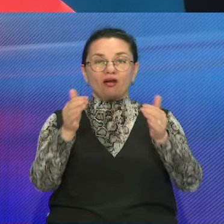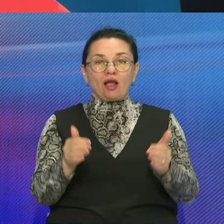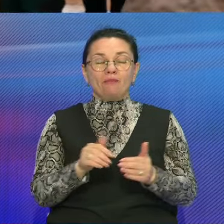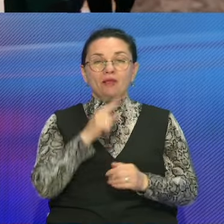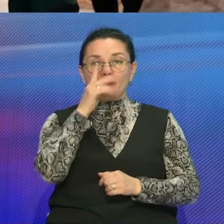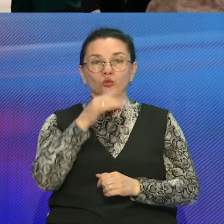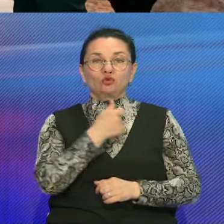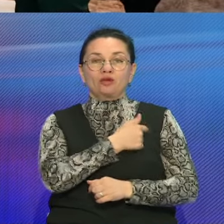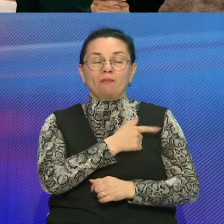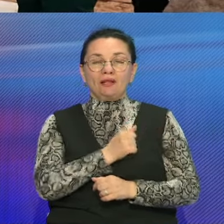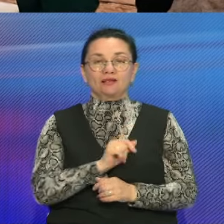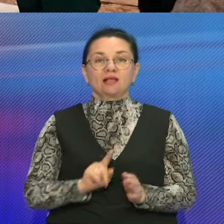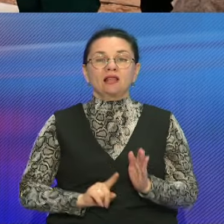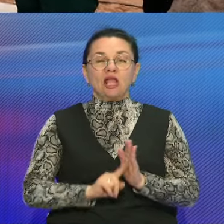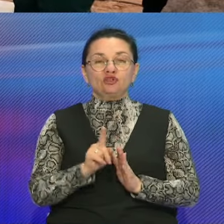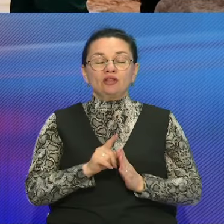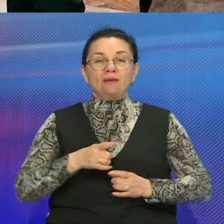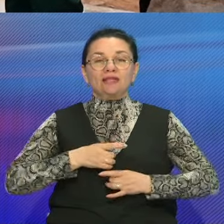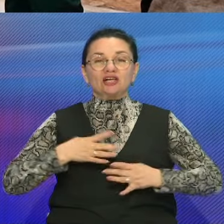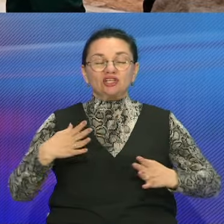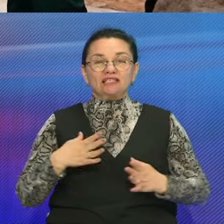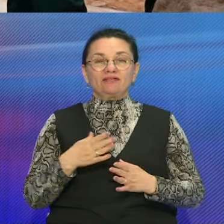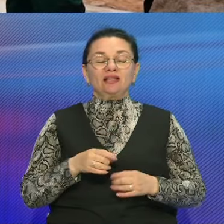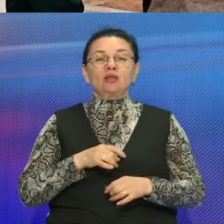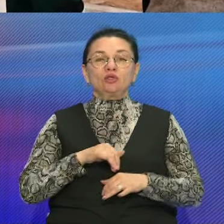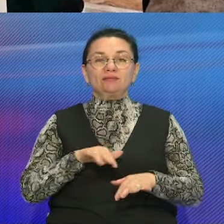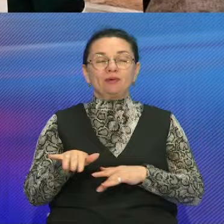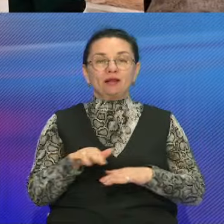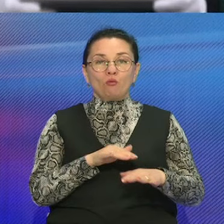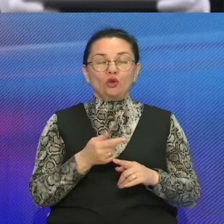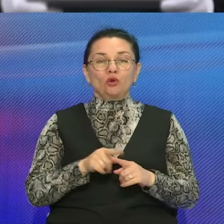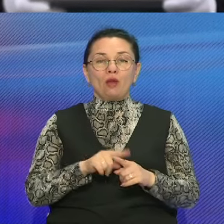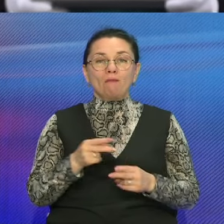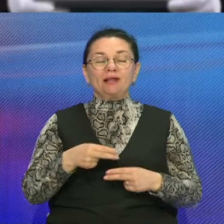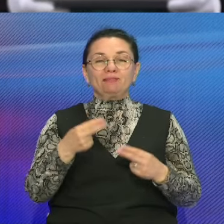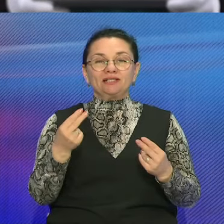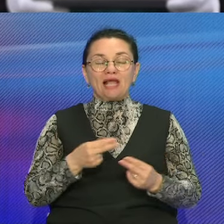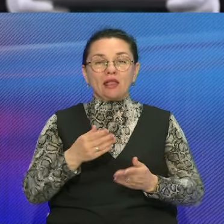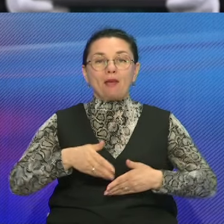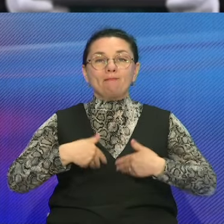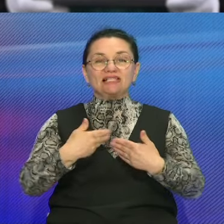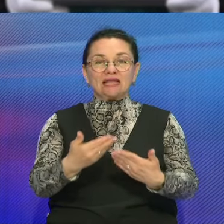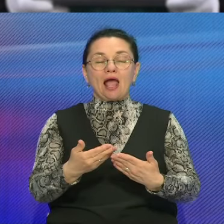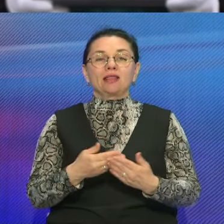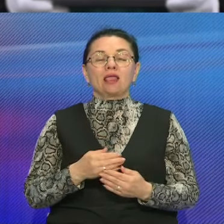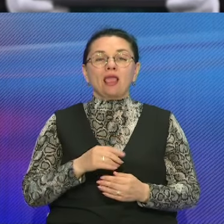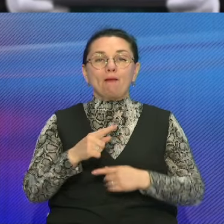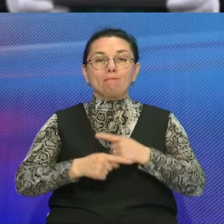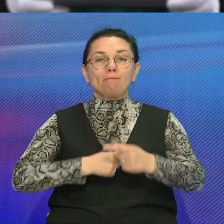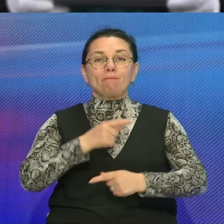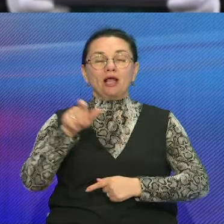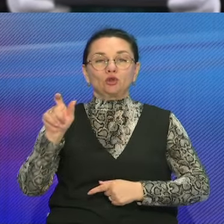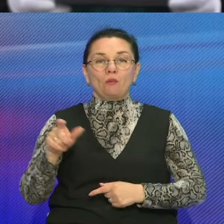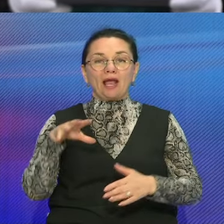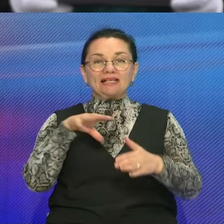больниці. Начинаем торжественную церемонию подписания послания потомкам и закладки